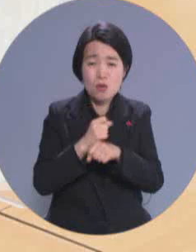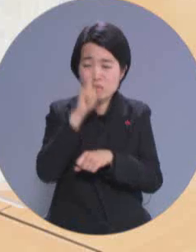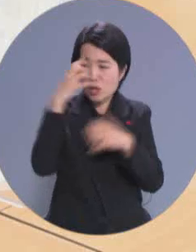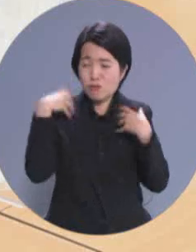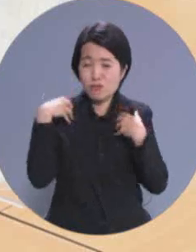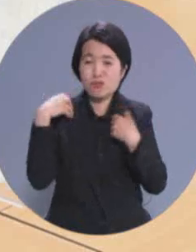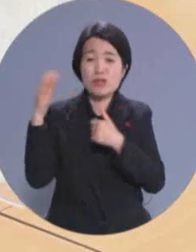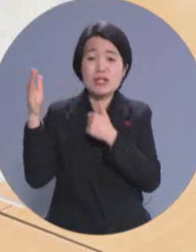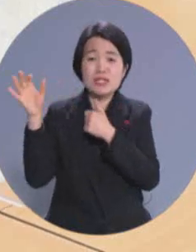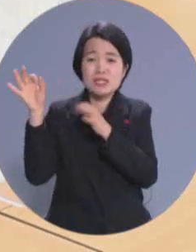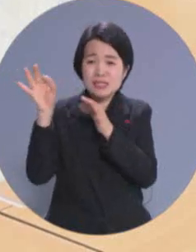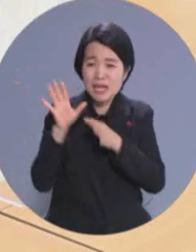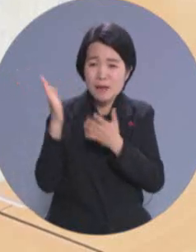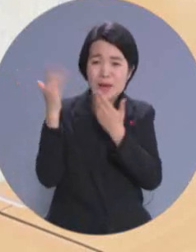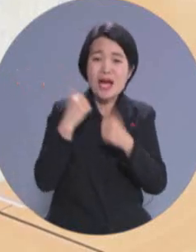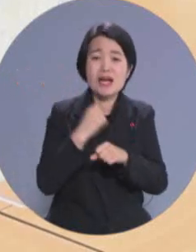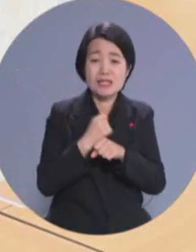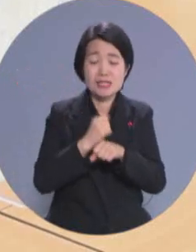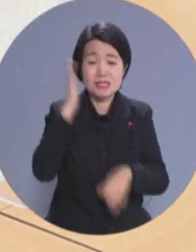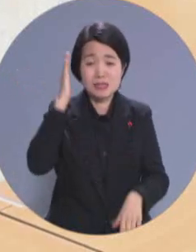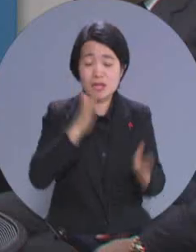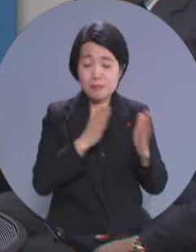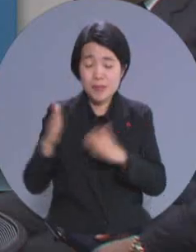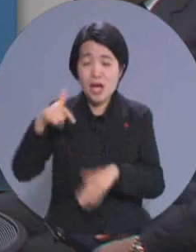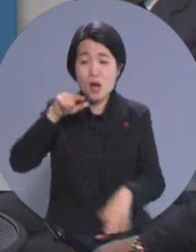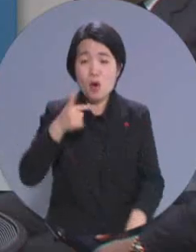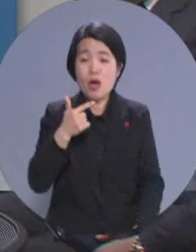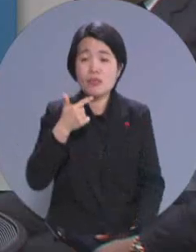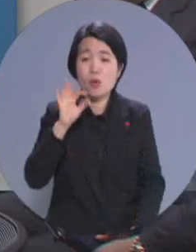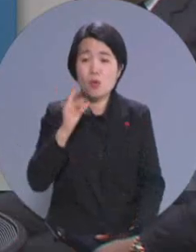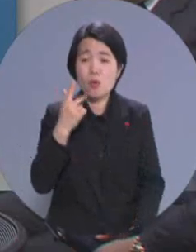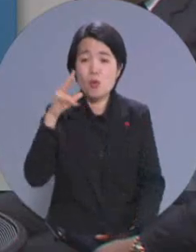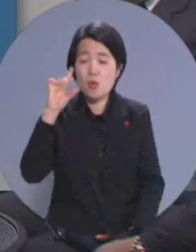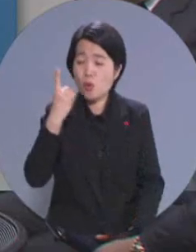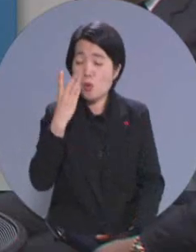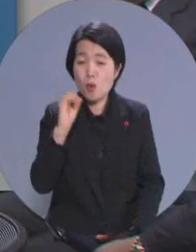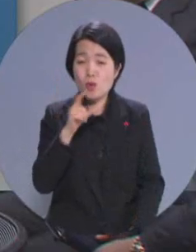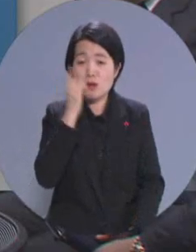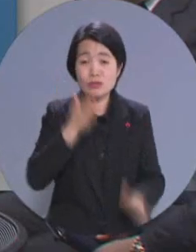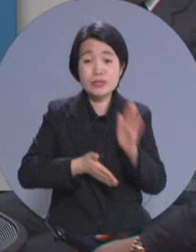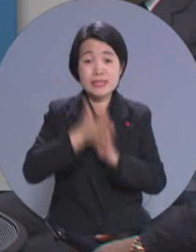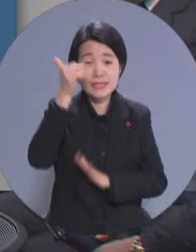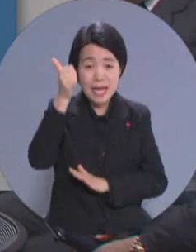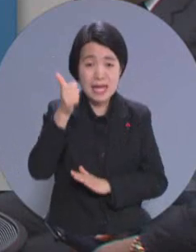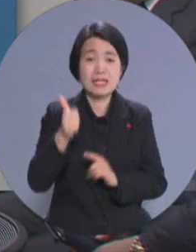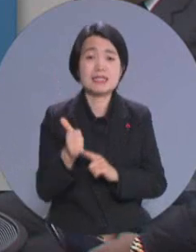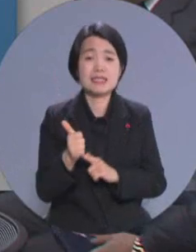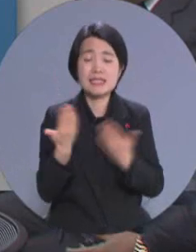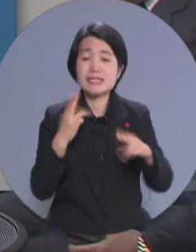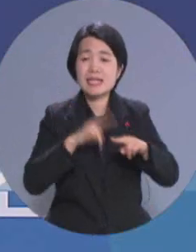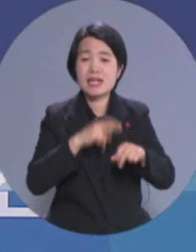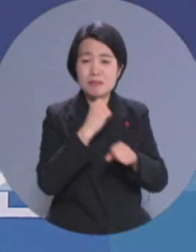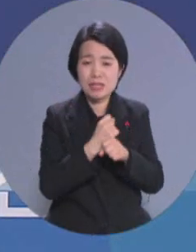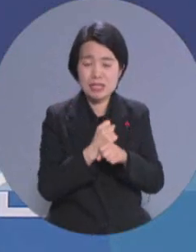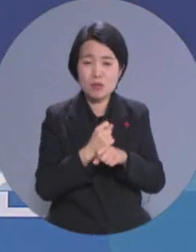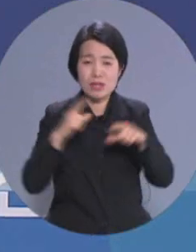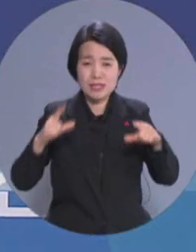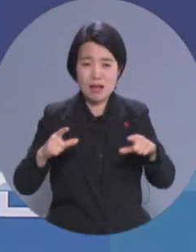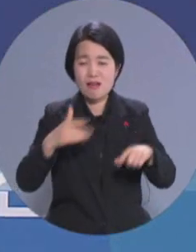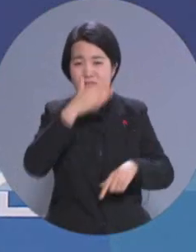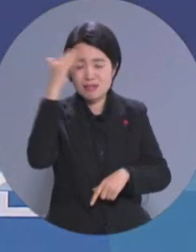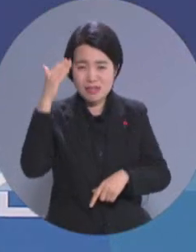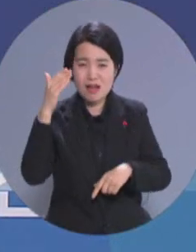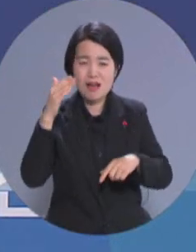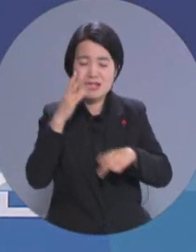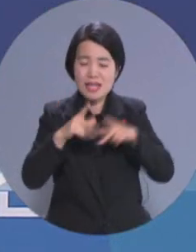이끌어내겠다고 밝혔습니다 권오봉 전 여수 시장도 기자 회견을 통해 일자리 창출과 지역인재 국가산단